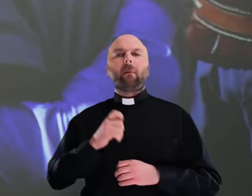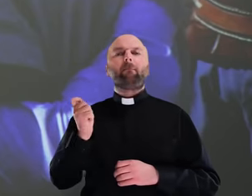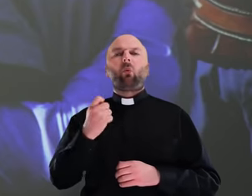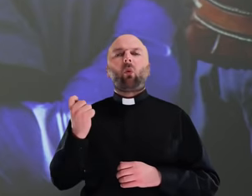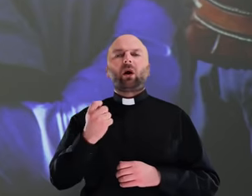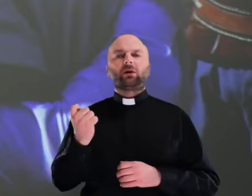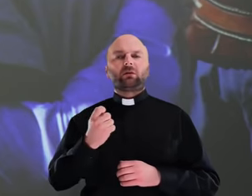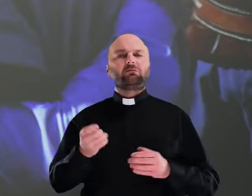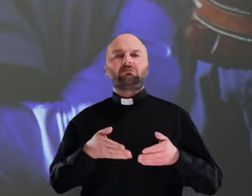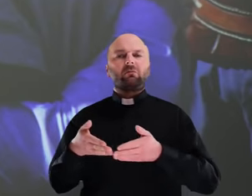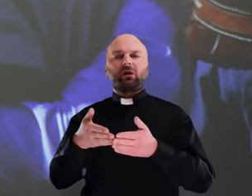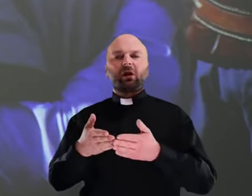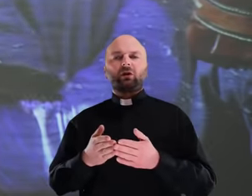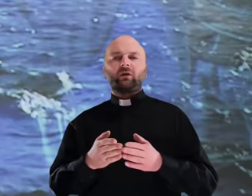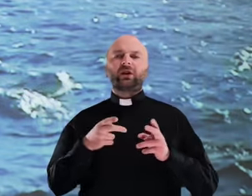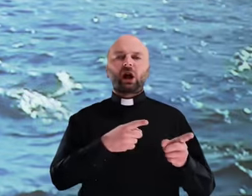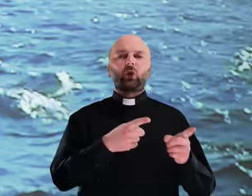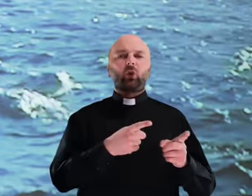pewnym bardzo ważnym kierunku.